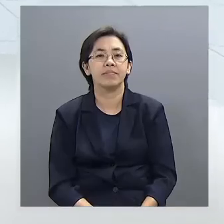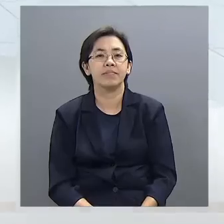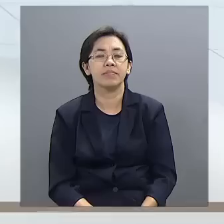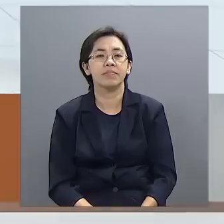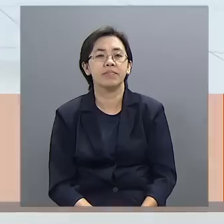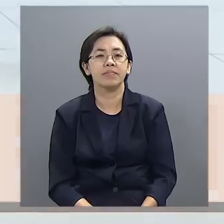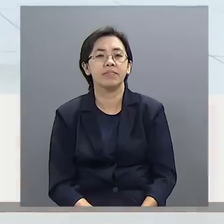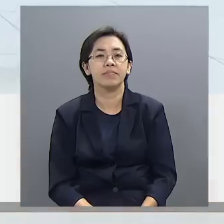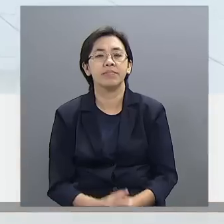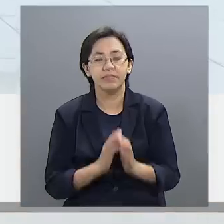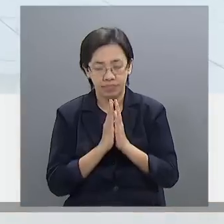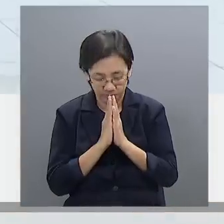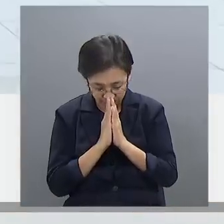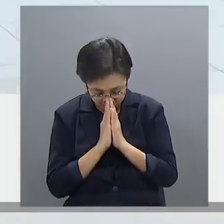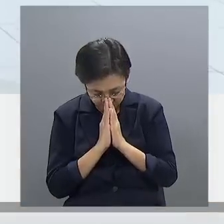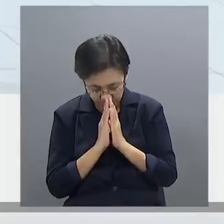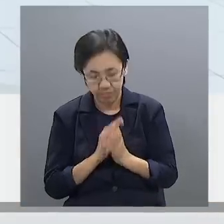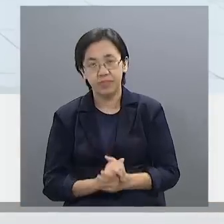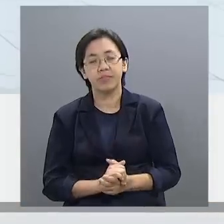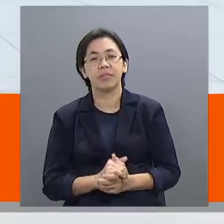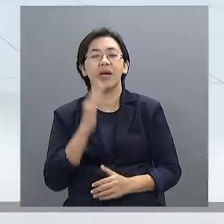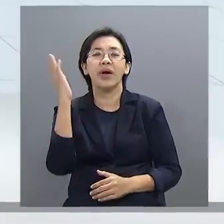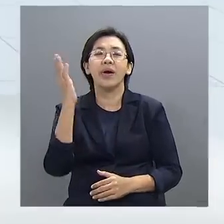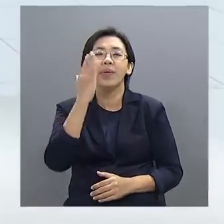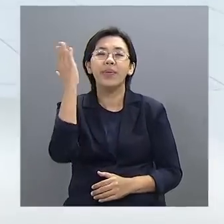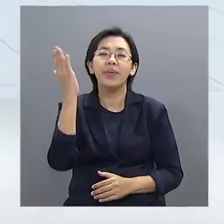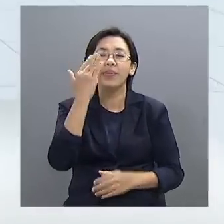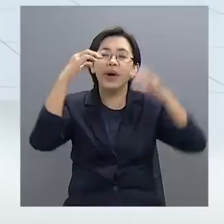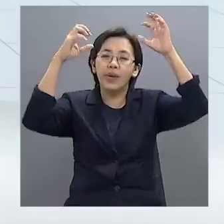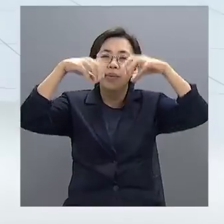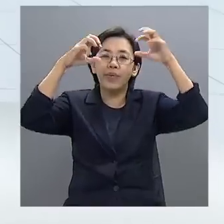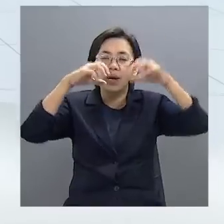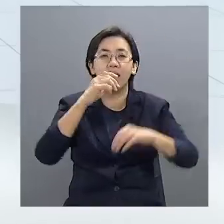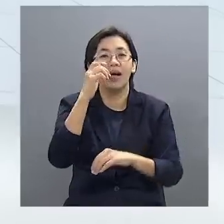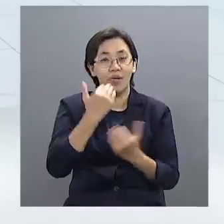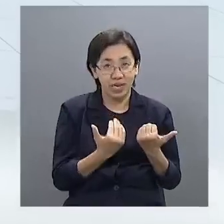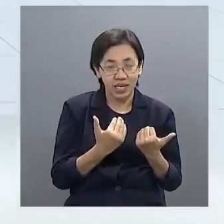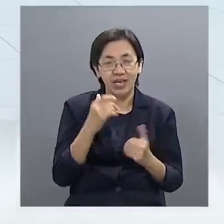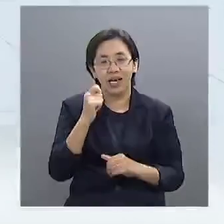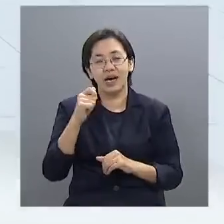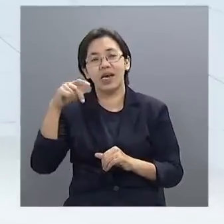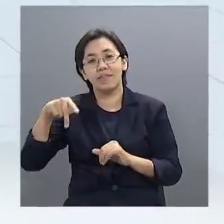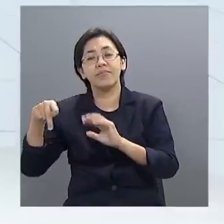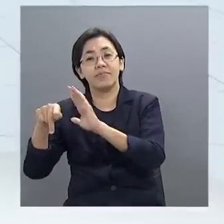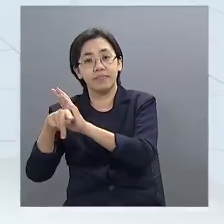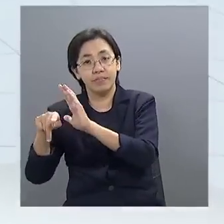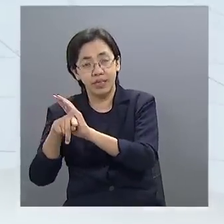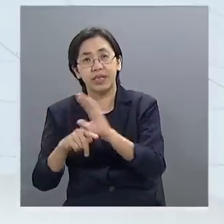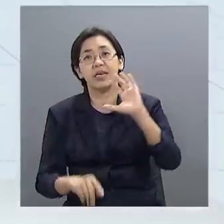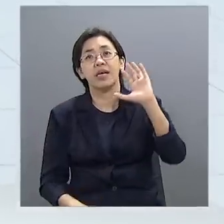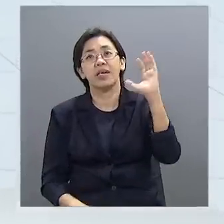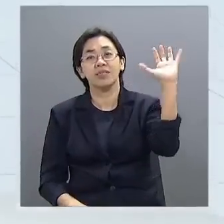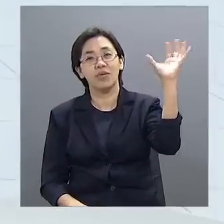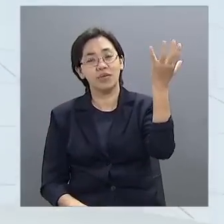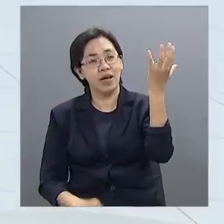สวัสดีค่ะเปรียบเทียบสภาพอากาศในวันนี้กับสภาพอากาศในช่วงวันอังคารพุธพฤหัสนะคะโดยถ้าเราดูจากแผนที่อากาศในวันนี้นะคะก็จะเห็นว่า